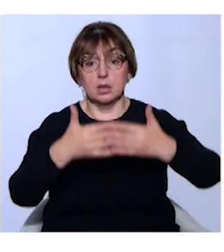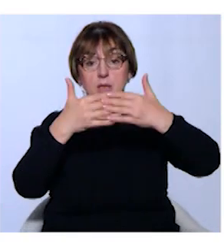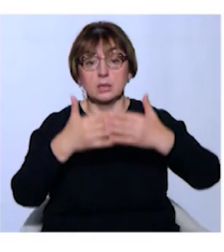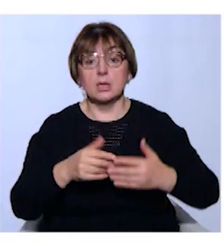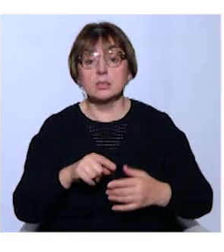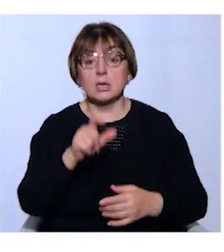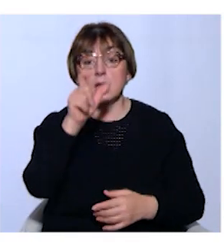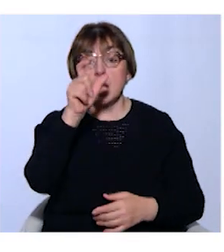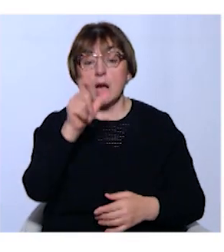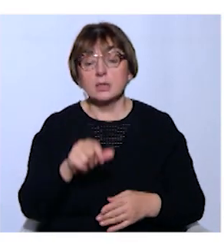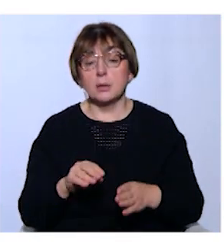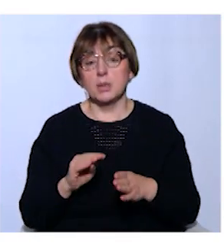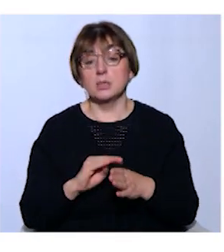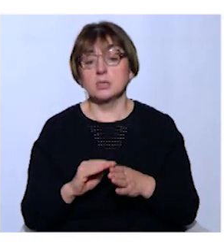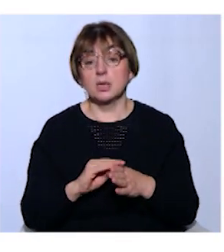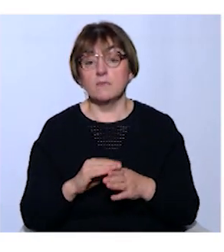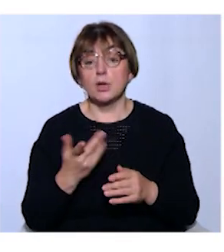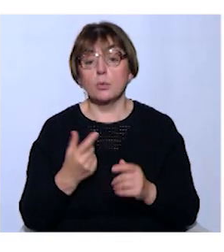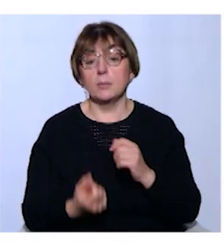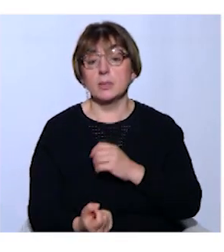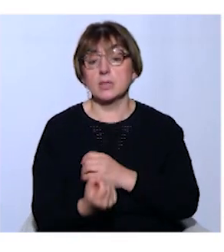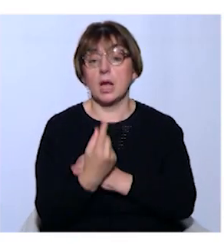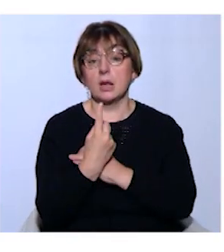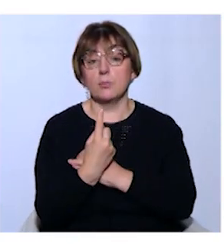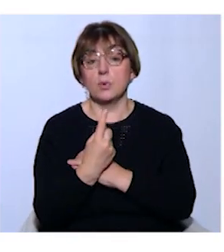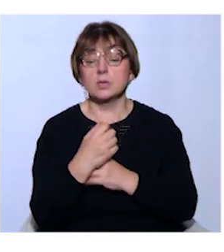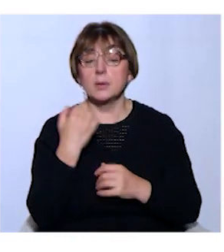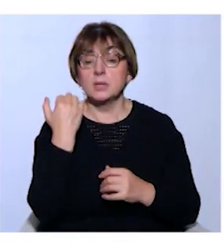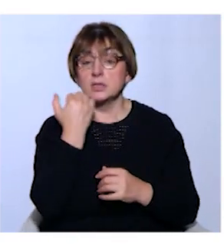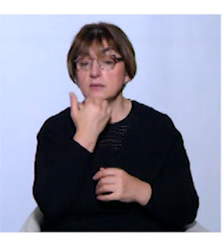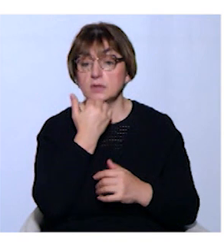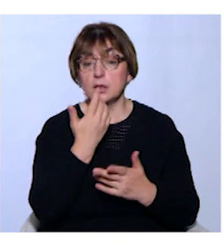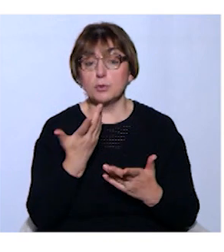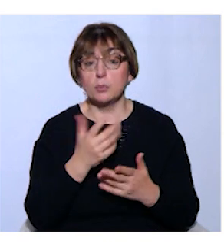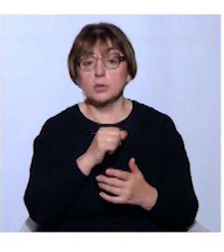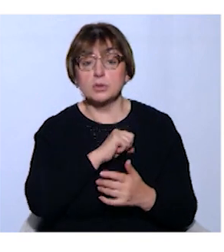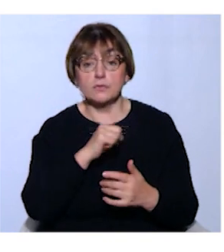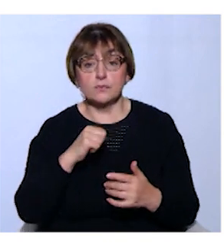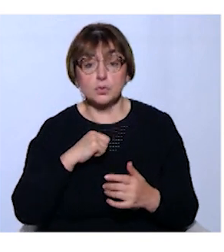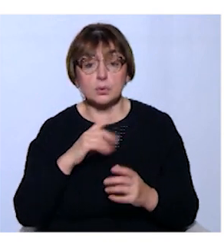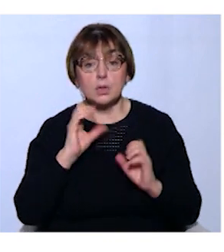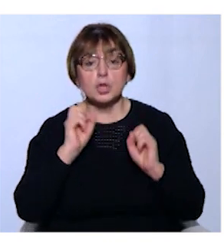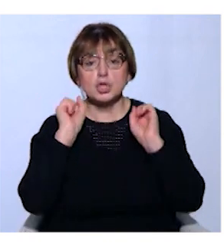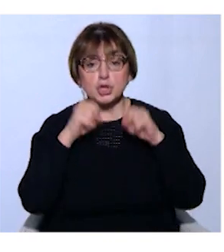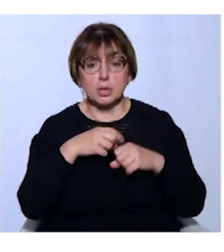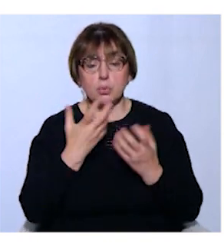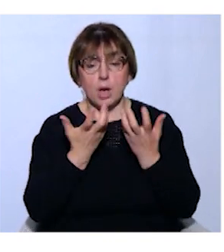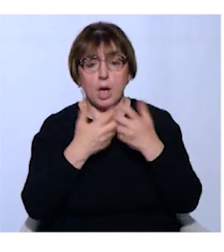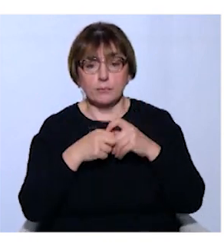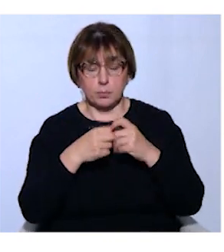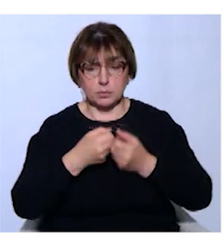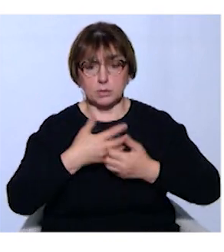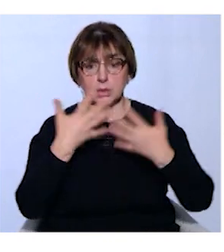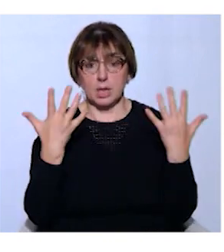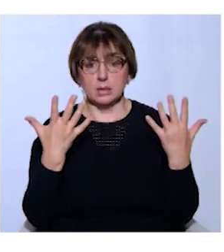არის ადამიანის გვარი, რომელმაც აღმოაჩინა ნივთიერებები, რომელსაც თვითნებური ნათება შენიშნა